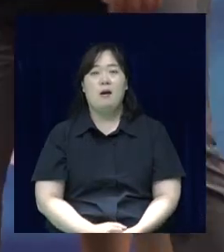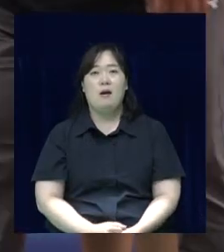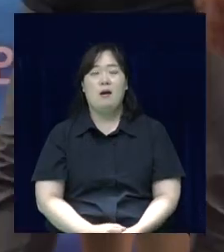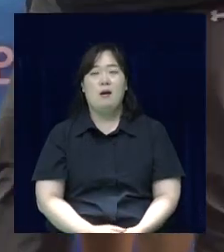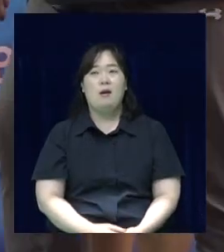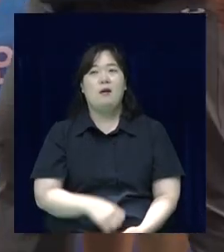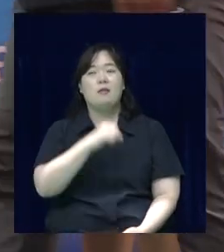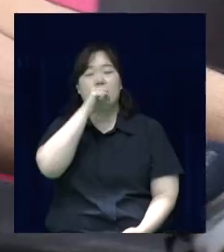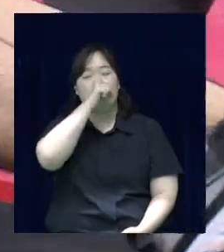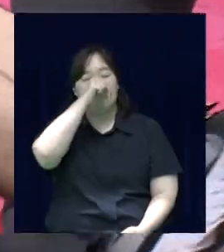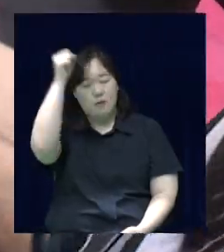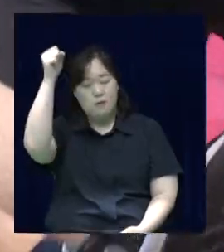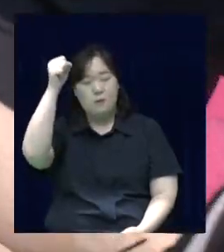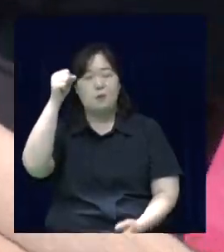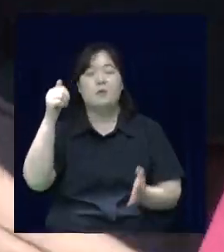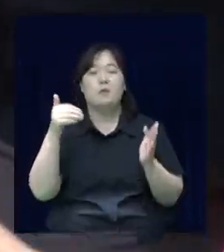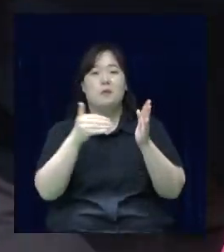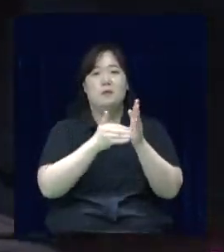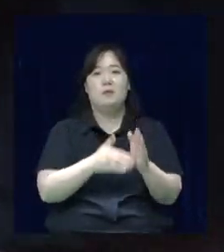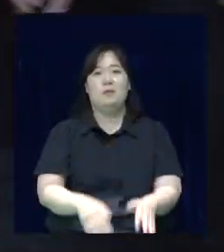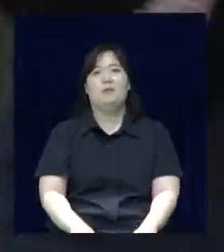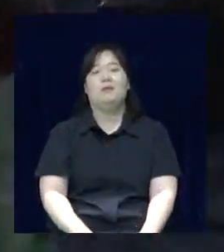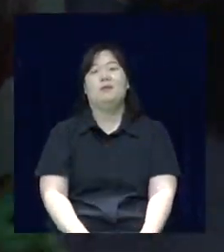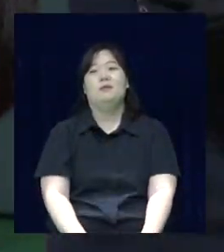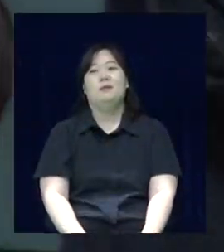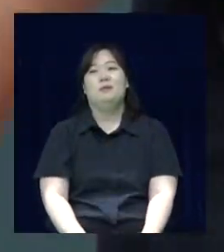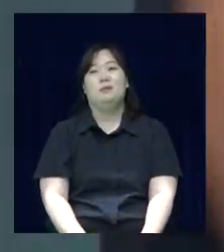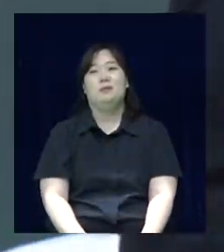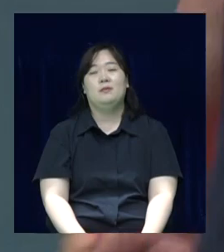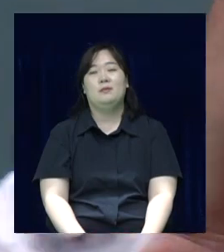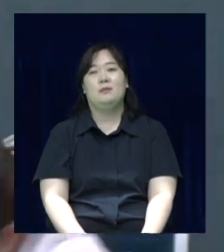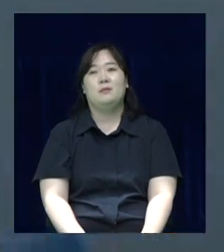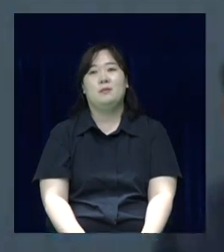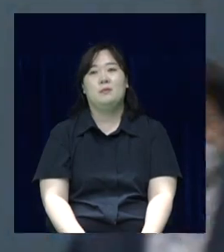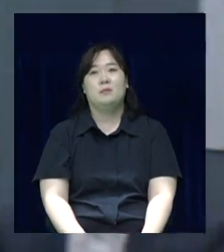판정은 3명의 심판 모두 성공을 선언했습니다. 네.